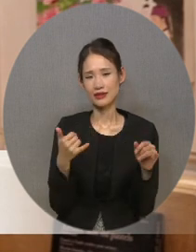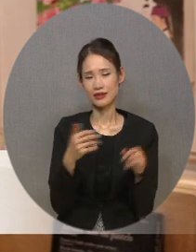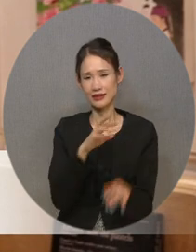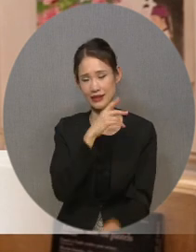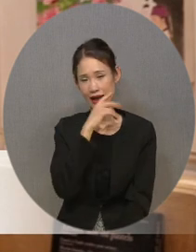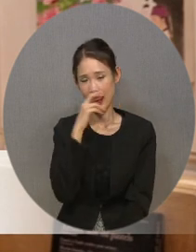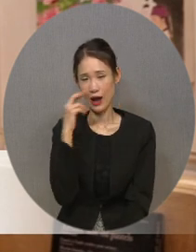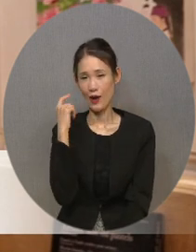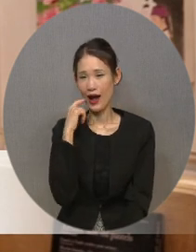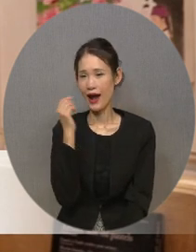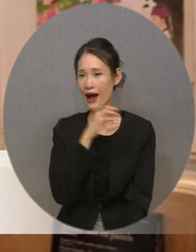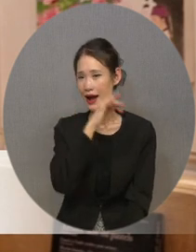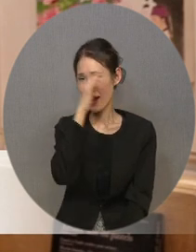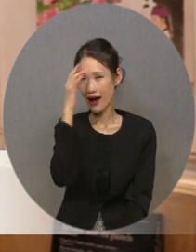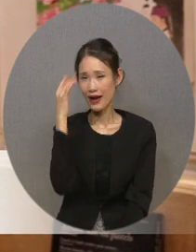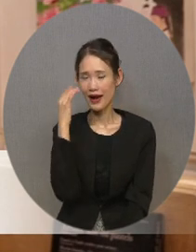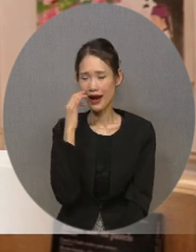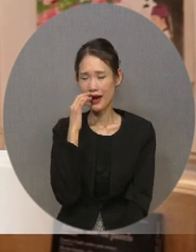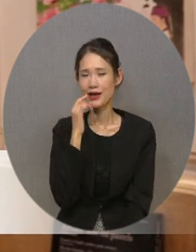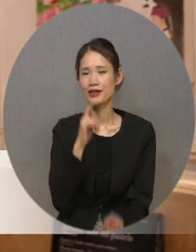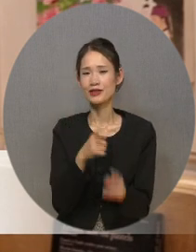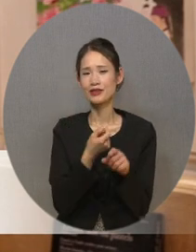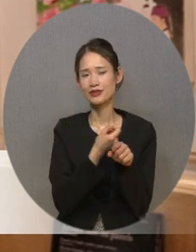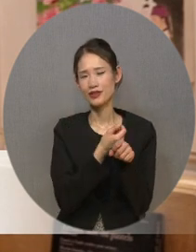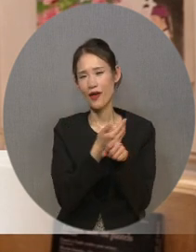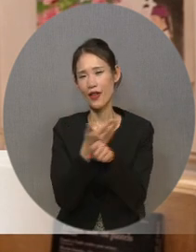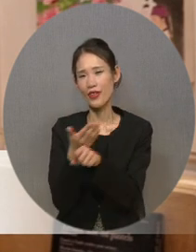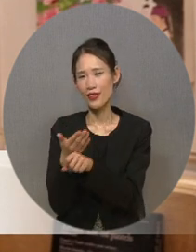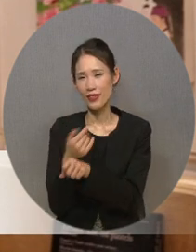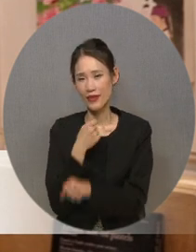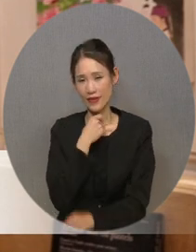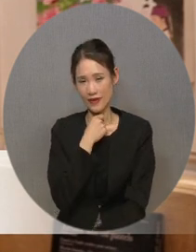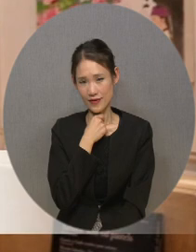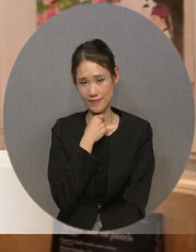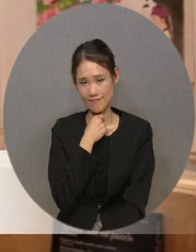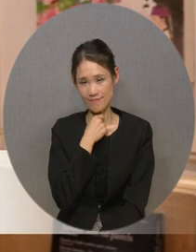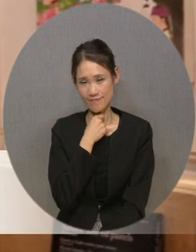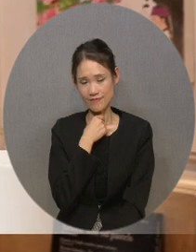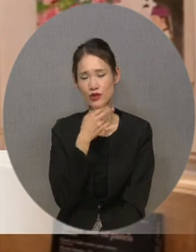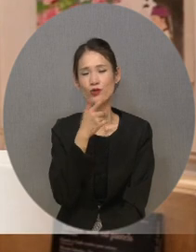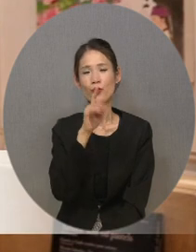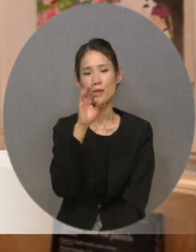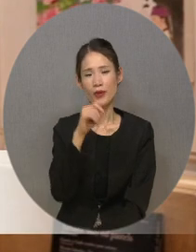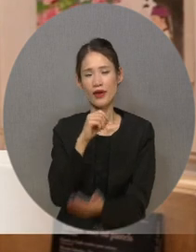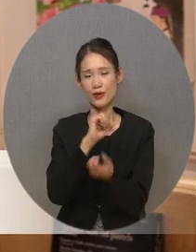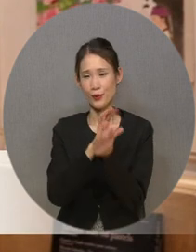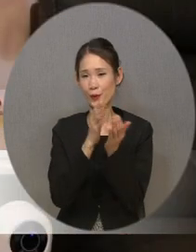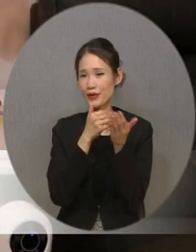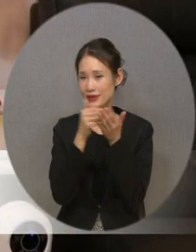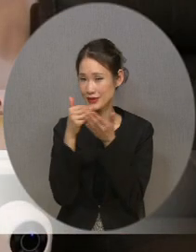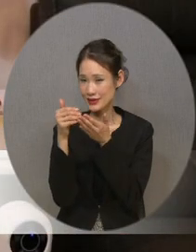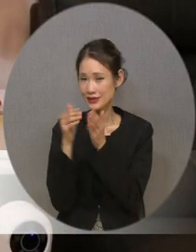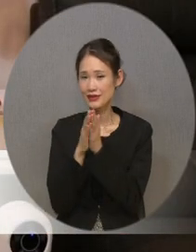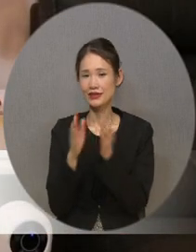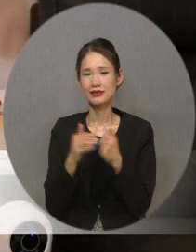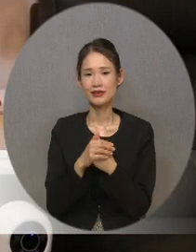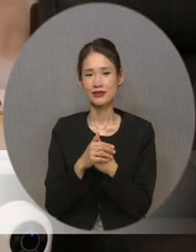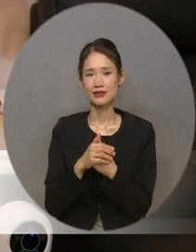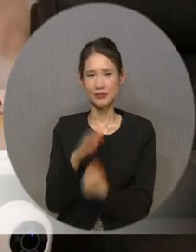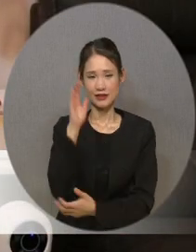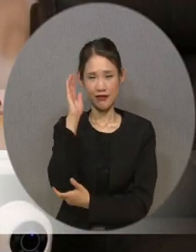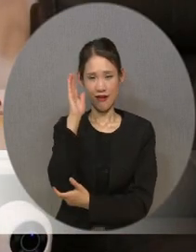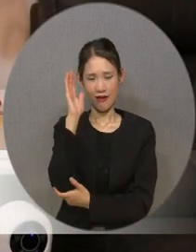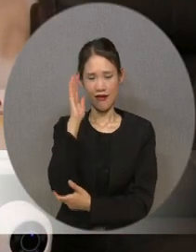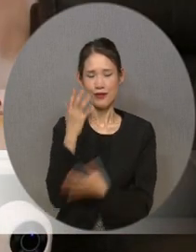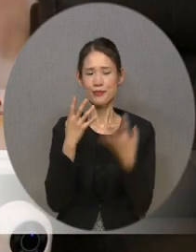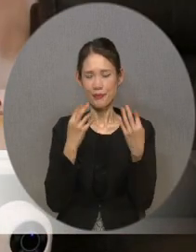사람들에게도 향기와 그 아름다움을 전달해주고 싶어서 동백을 그리기 시작했습니다. 제가 강의를 많이